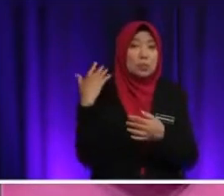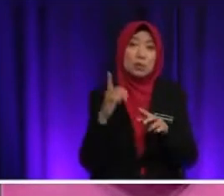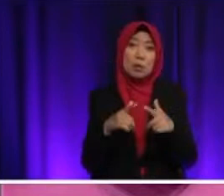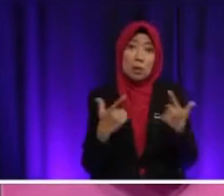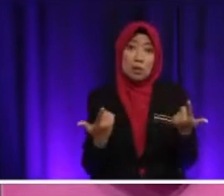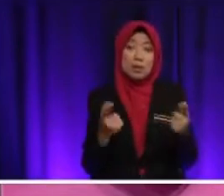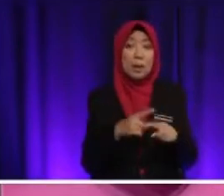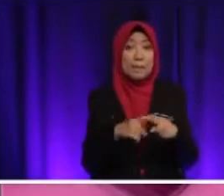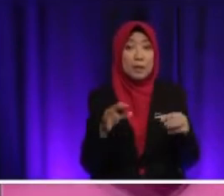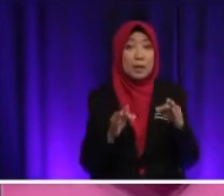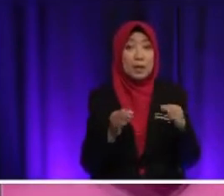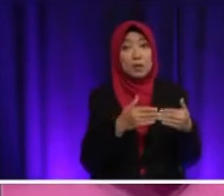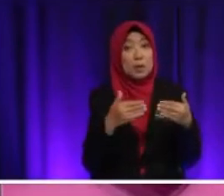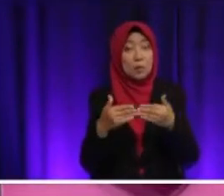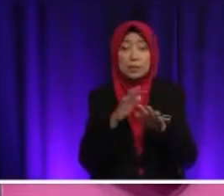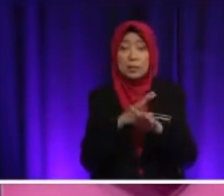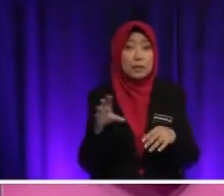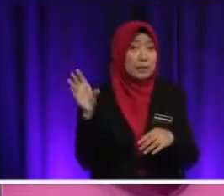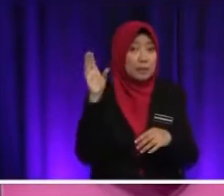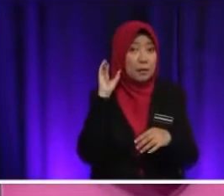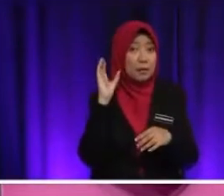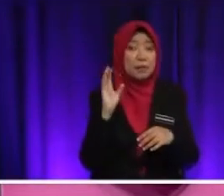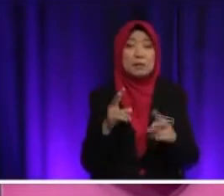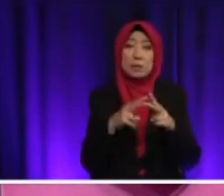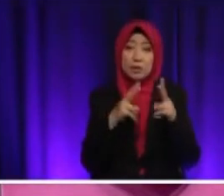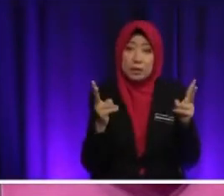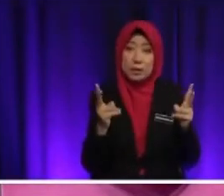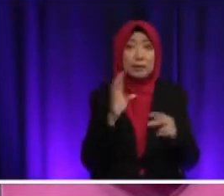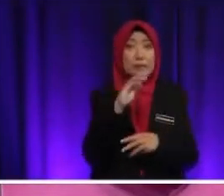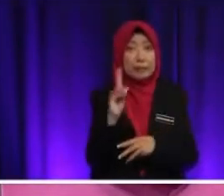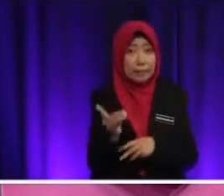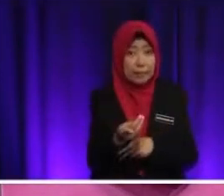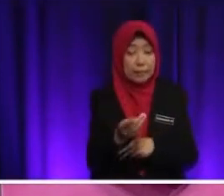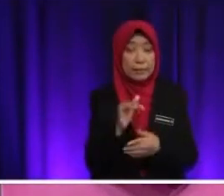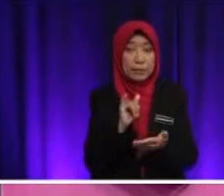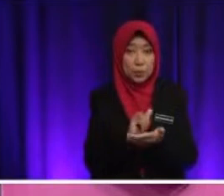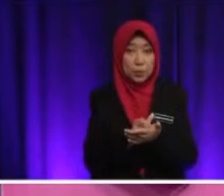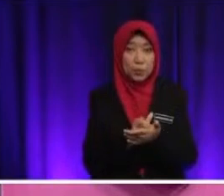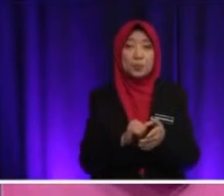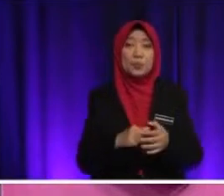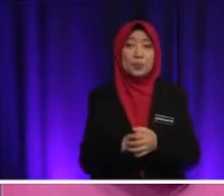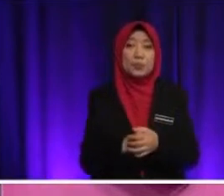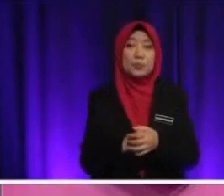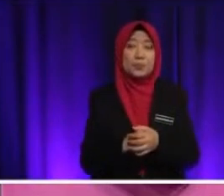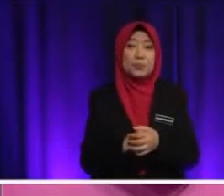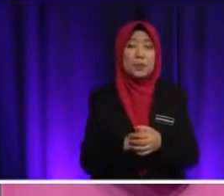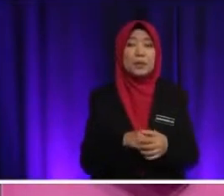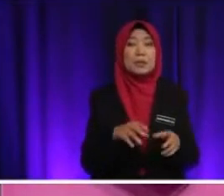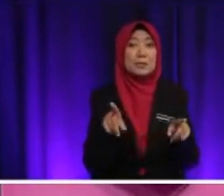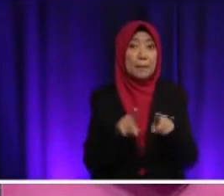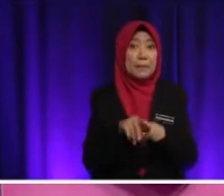qad khalat dia tak bunyi sangat. Dengar. Ya, bunyi saja kan. Okey, kemudian qablikum sama juga kerana berada di